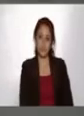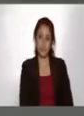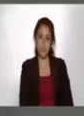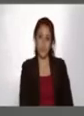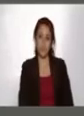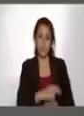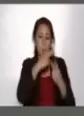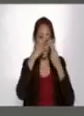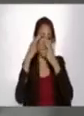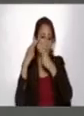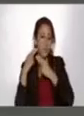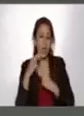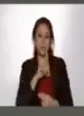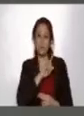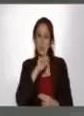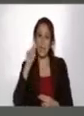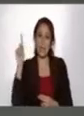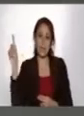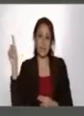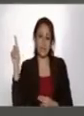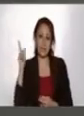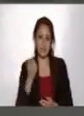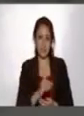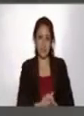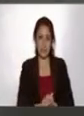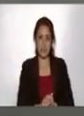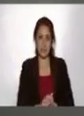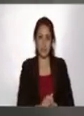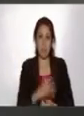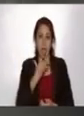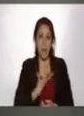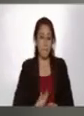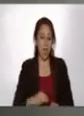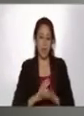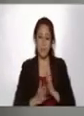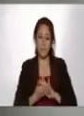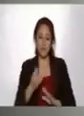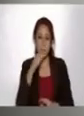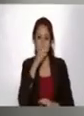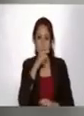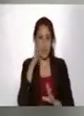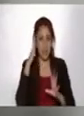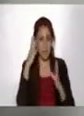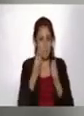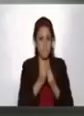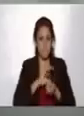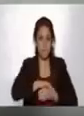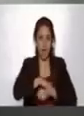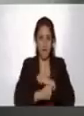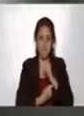امنيات تستحيل في دنيا غاب عنها الأمان، حين تغتصب طفلة